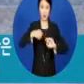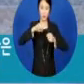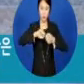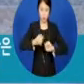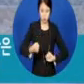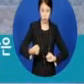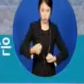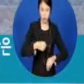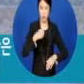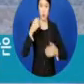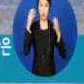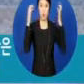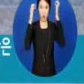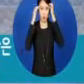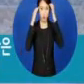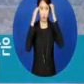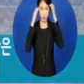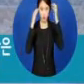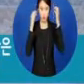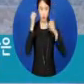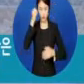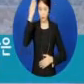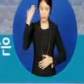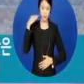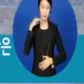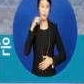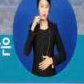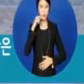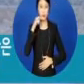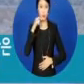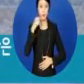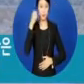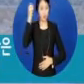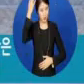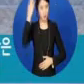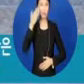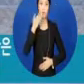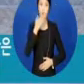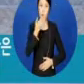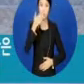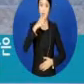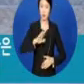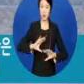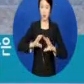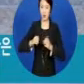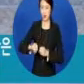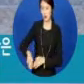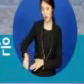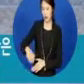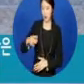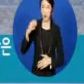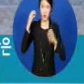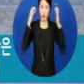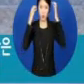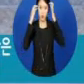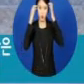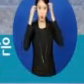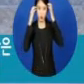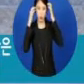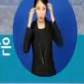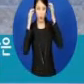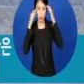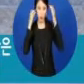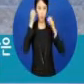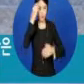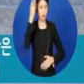그 고통은 잊을 수 있사오나 나라를 잃어버린 고통만은 견딜 수가 없습니다. 나라에 바칠 수